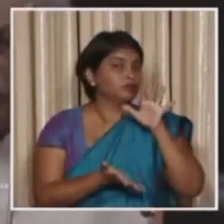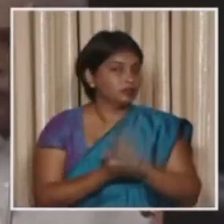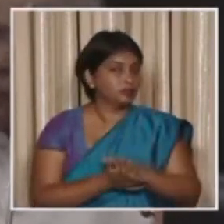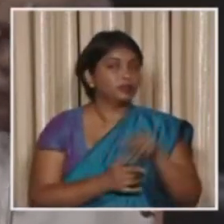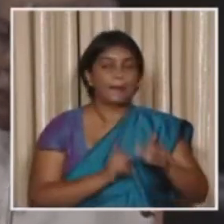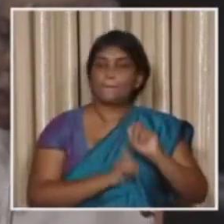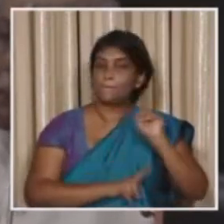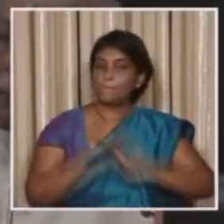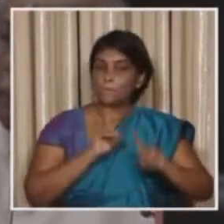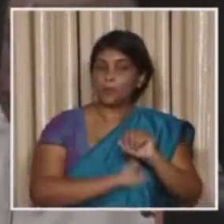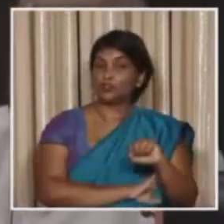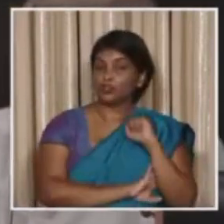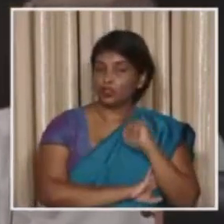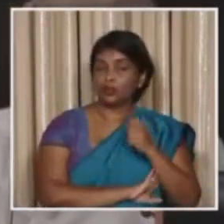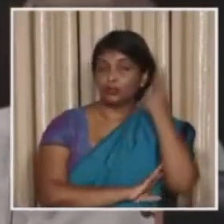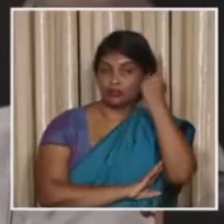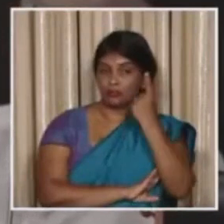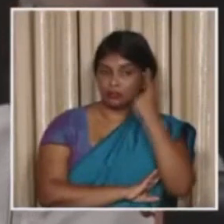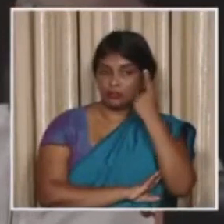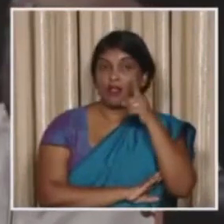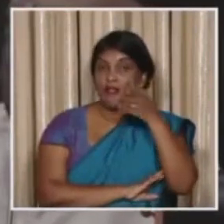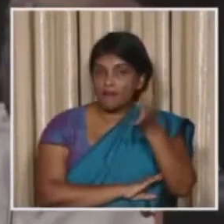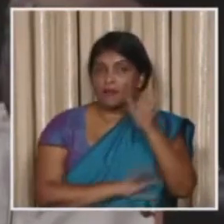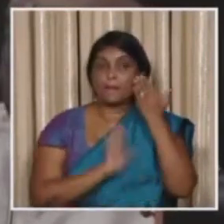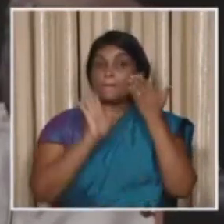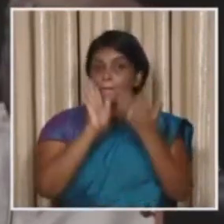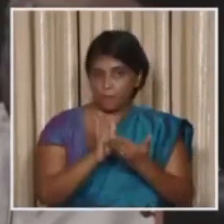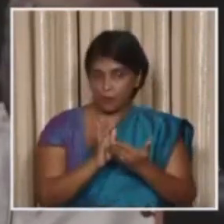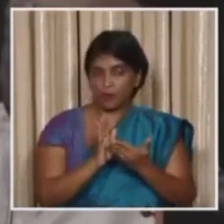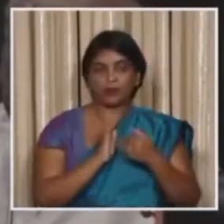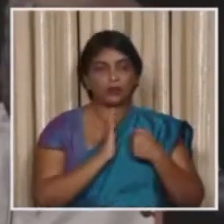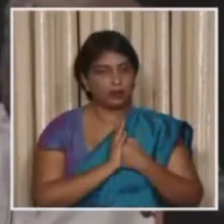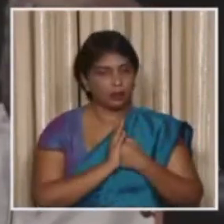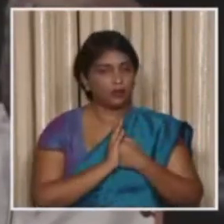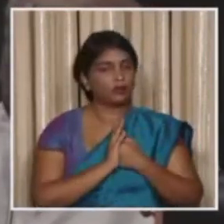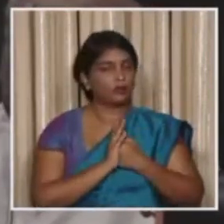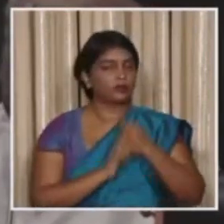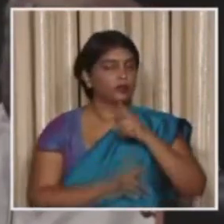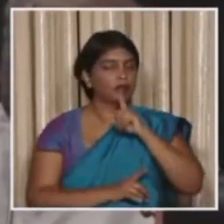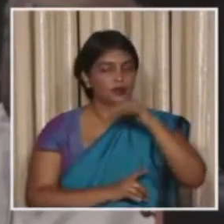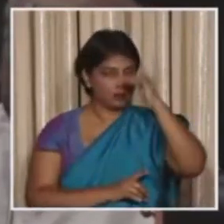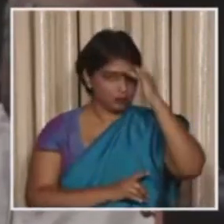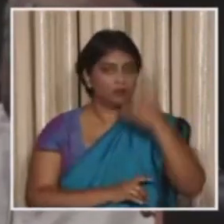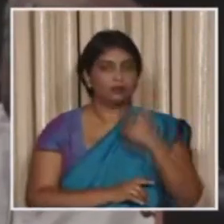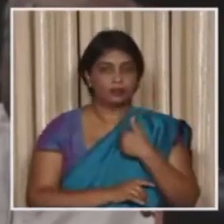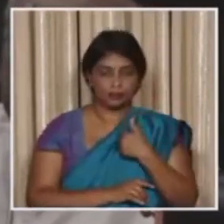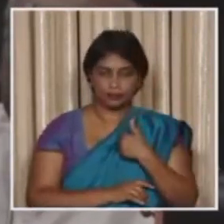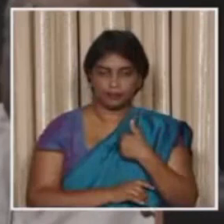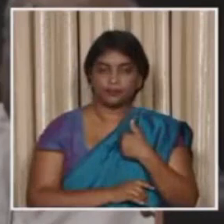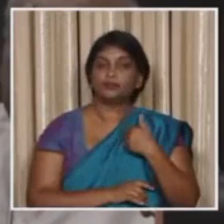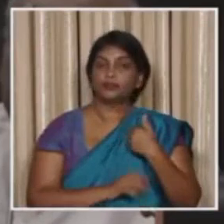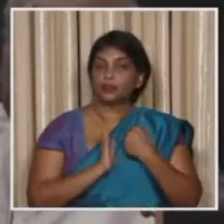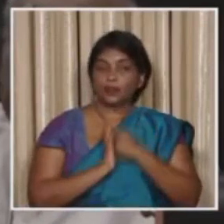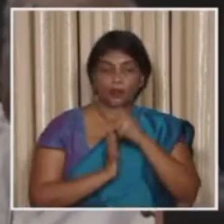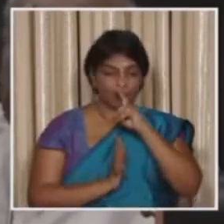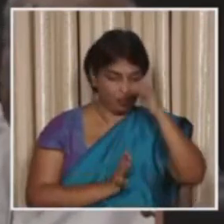මේ පාර්ලිමේන්තුවට ශක්තිය සහ බුද්ධිය ඇති බව පෙන්වා දෙමු. ගරු Honorable Speaker, this is my statement regarding what we